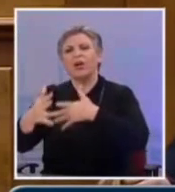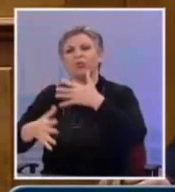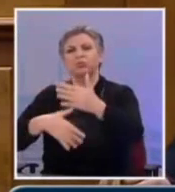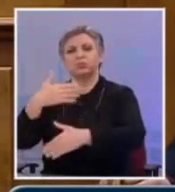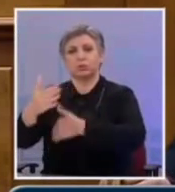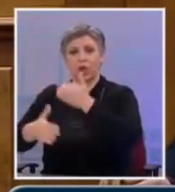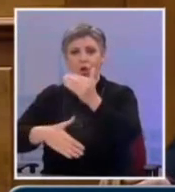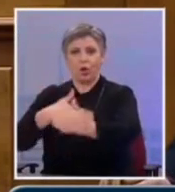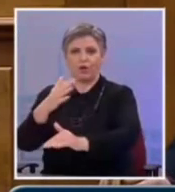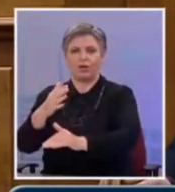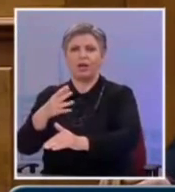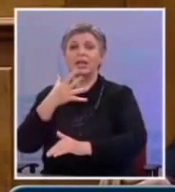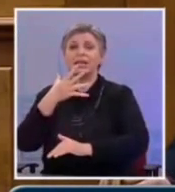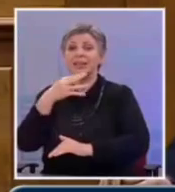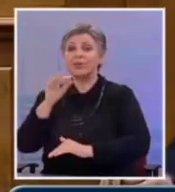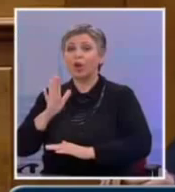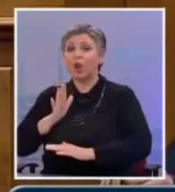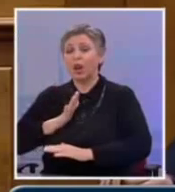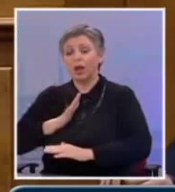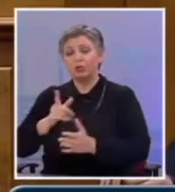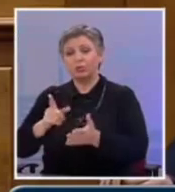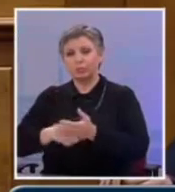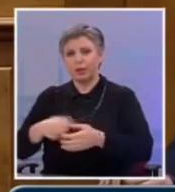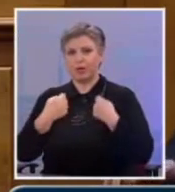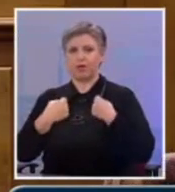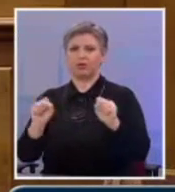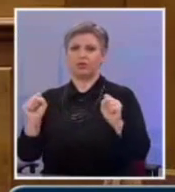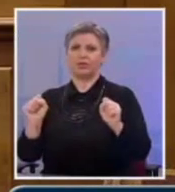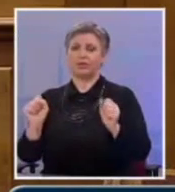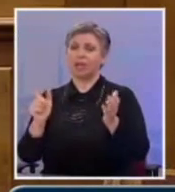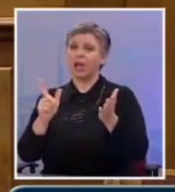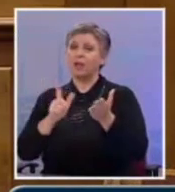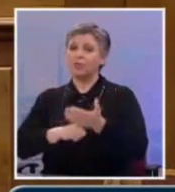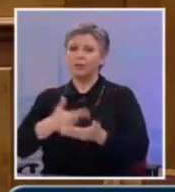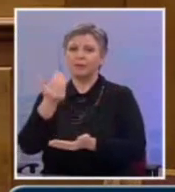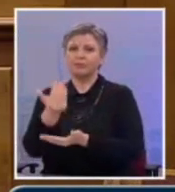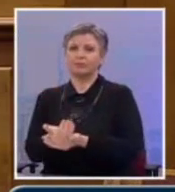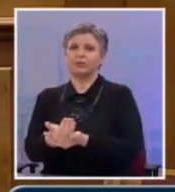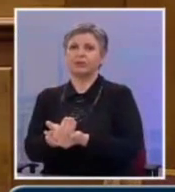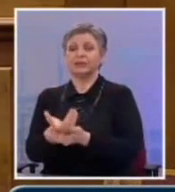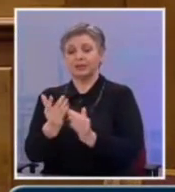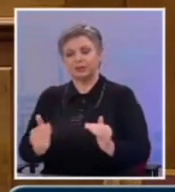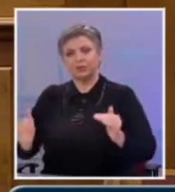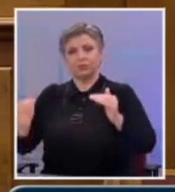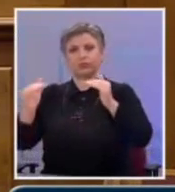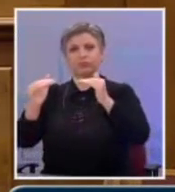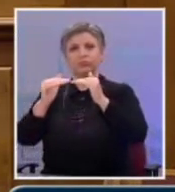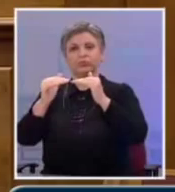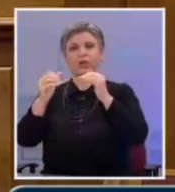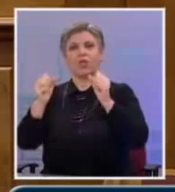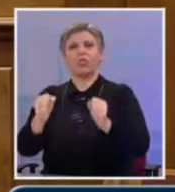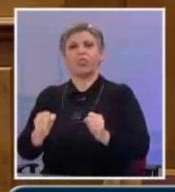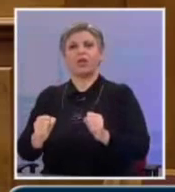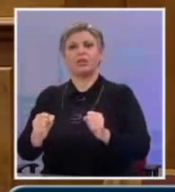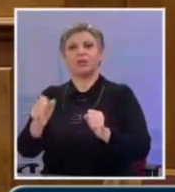αντιδράσει και να διεκδικήσει ξανά την ισότιμη θέση που μας αξίζει μέσα στις δημοκρατίες της